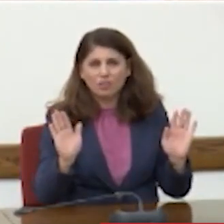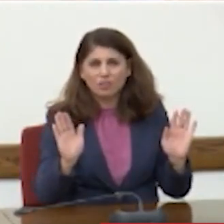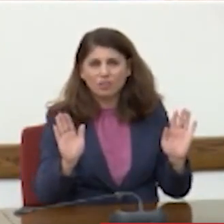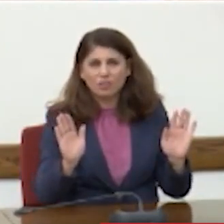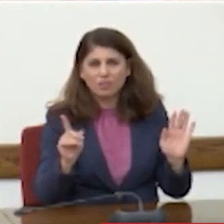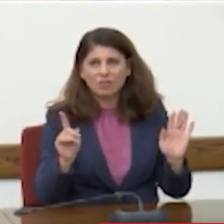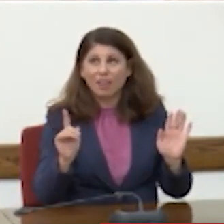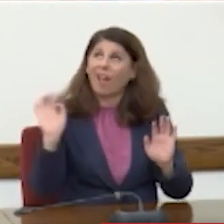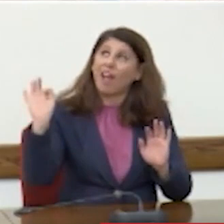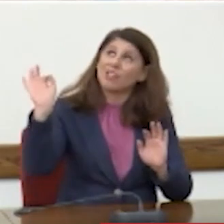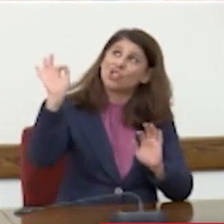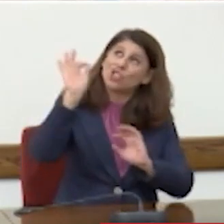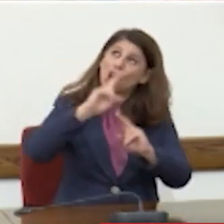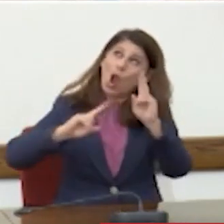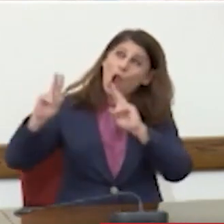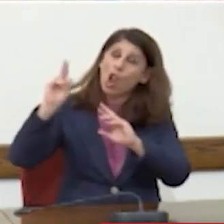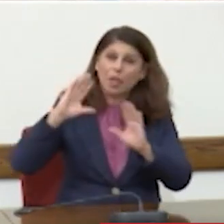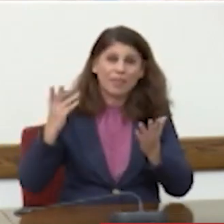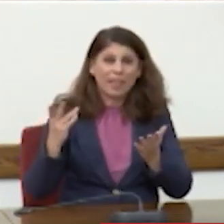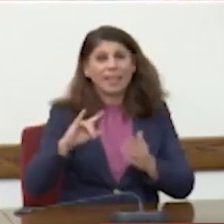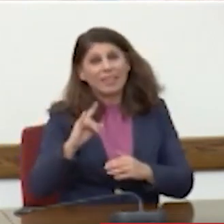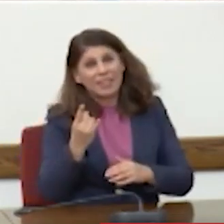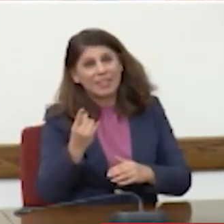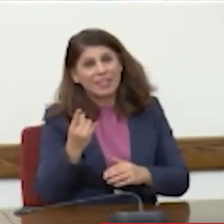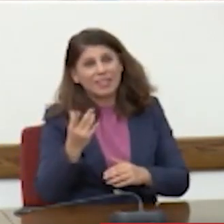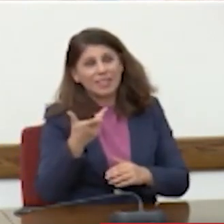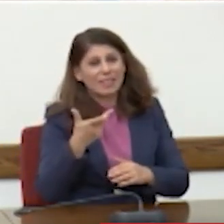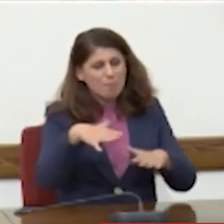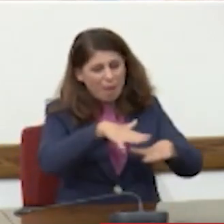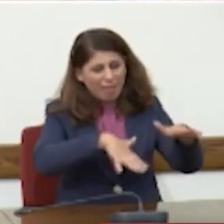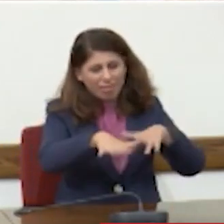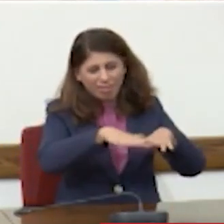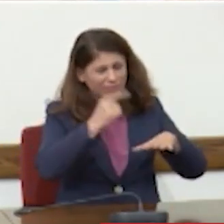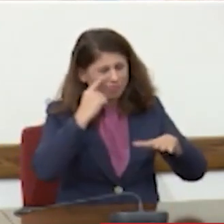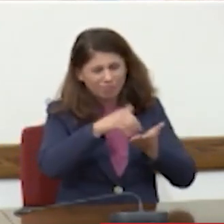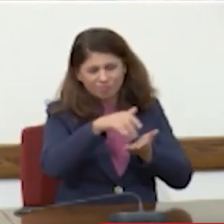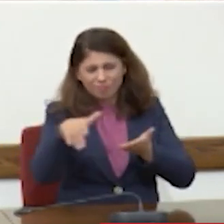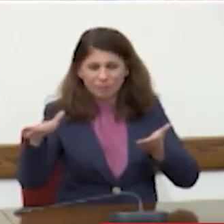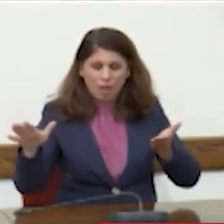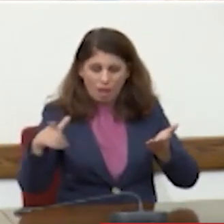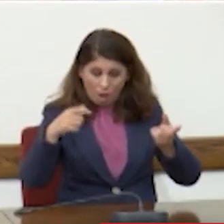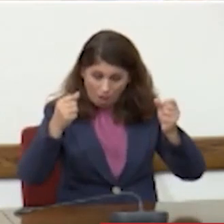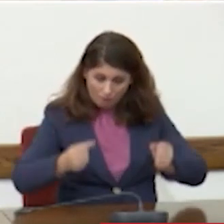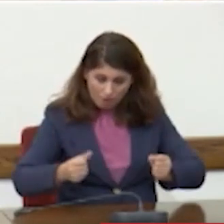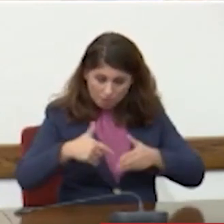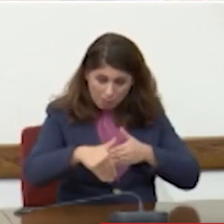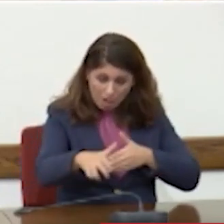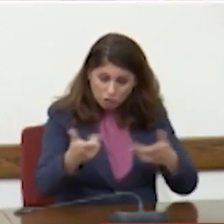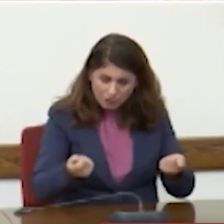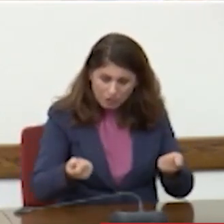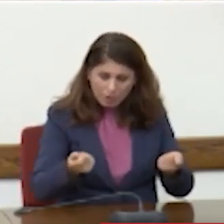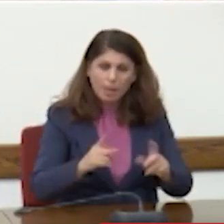Κυρεά Ήπειρο από τη μείωση του γηγενούς πληθυσμού. Αυτό τουλάχιστον προκύπτει από όσα ανέφερε ο Πρωθυπουργός στη διάρκεια της ομιλίας του στο άνοιγμα